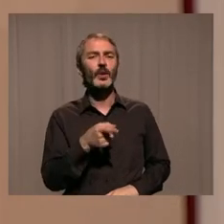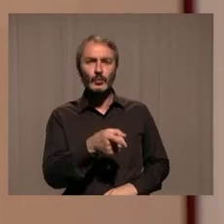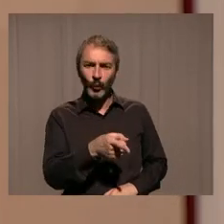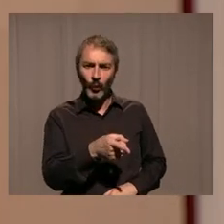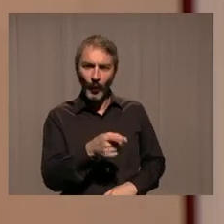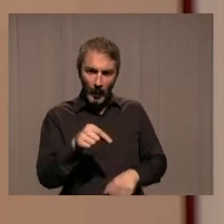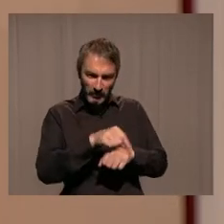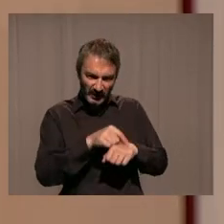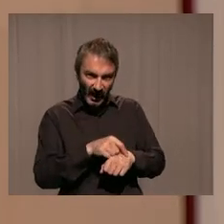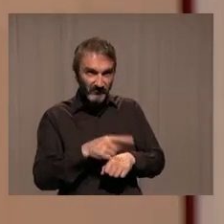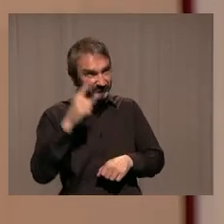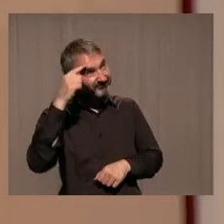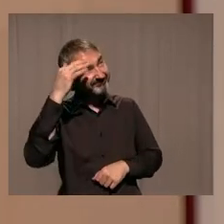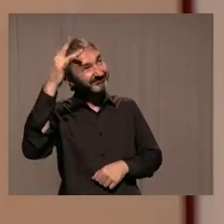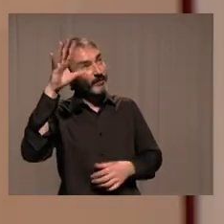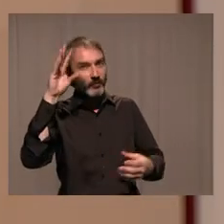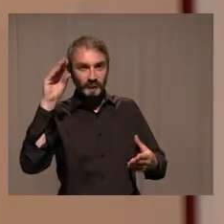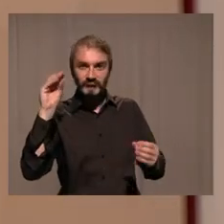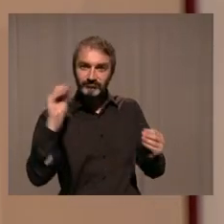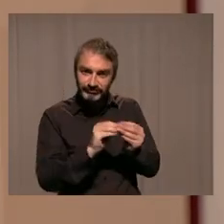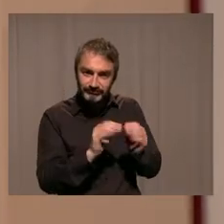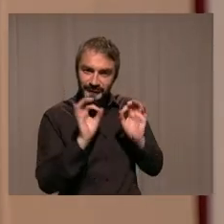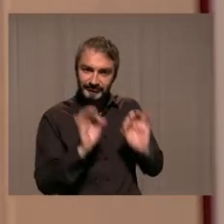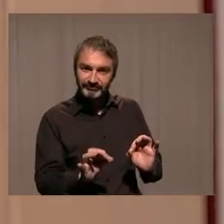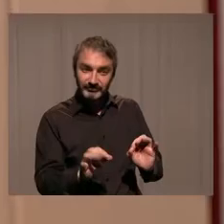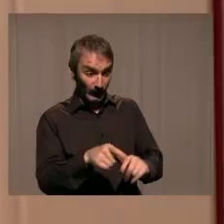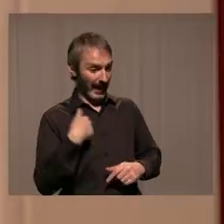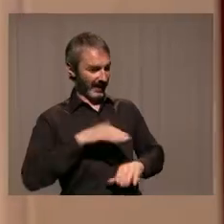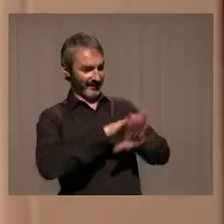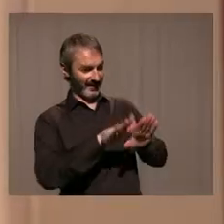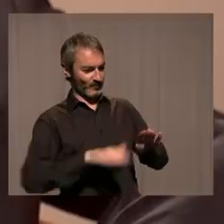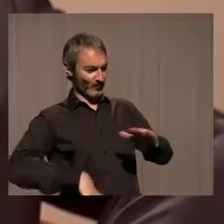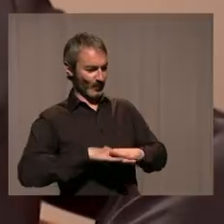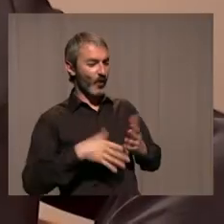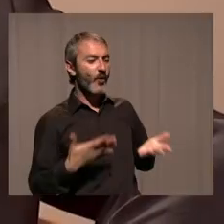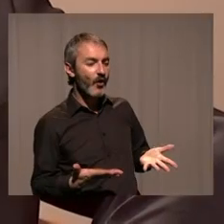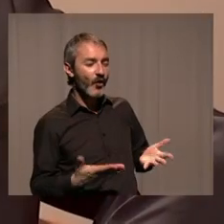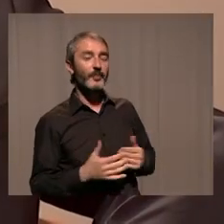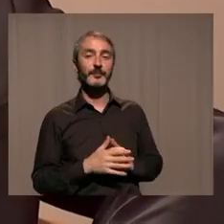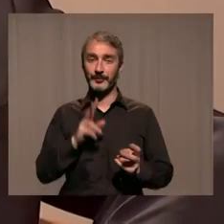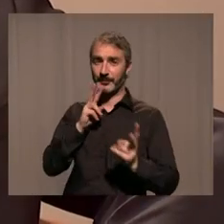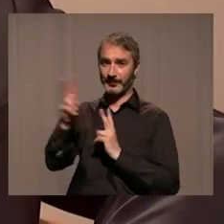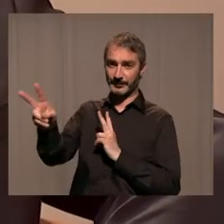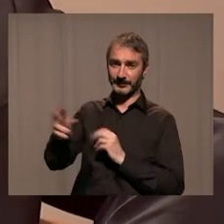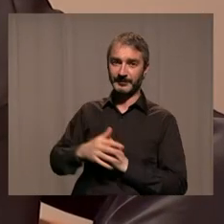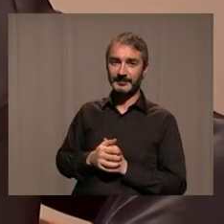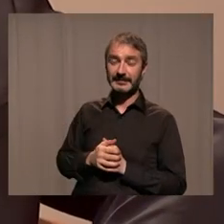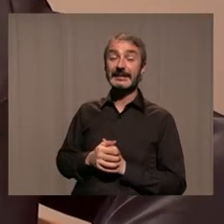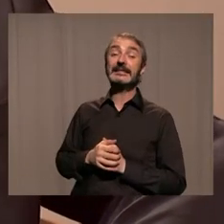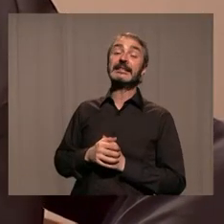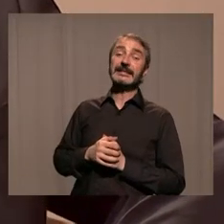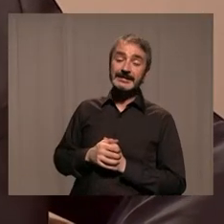Era com tu esperaves? Perquè, clar, ara ja has acabat. Sí, bé, és una